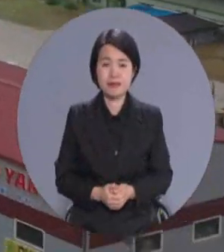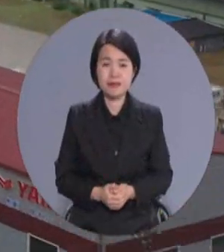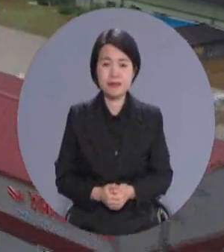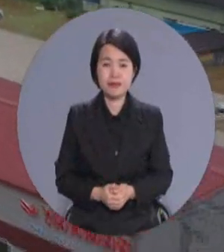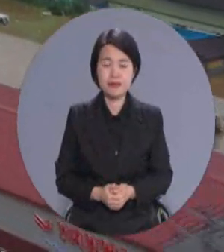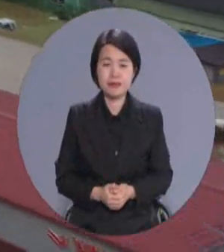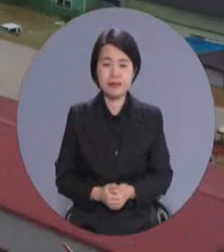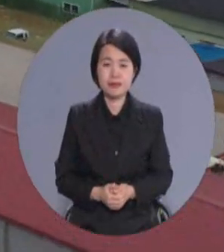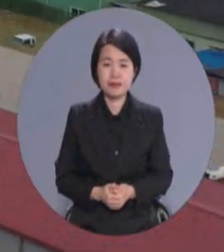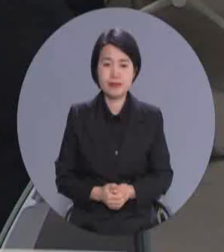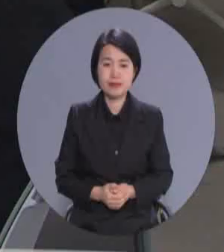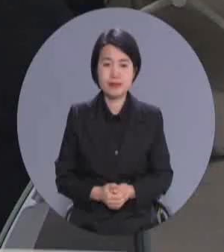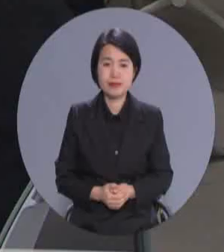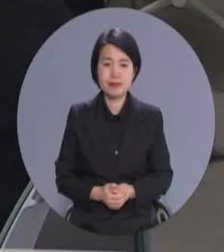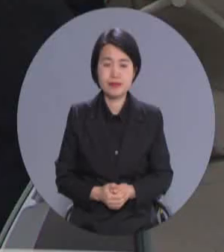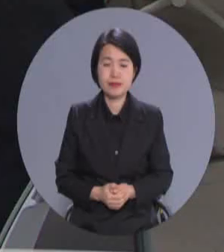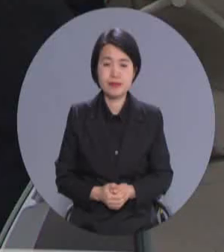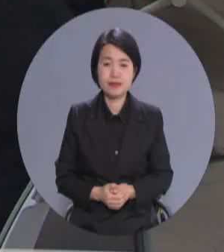송정근입니다.